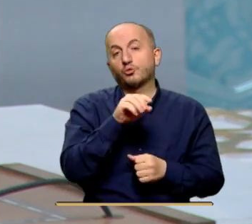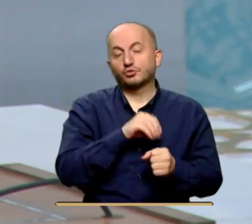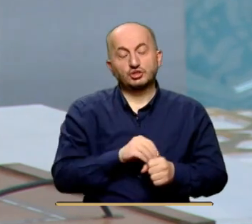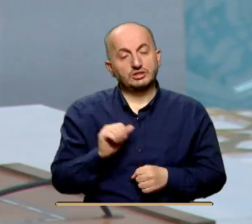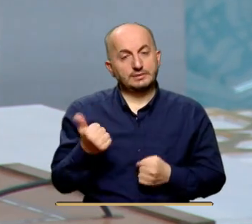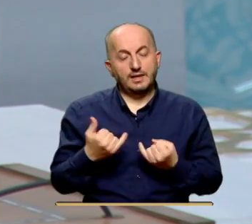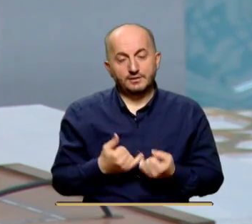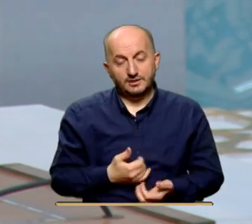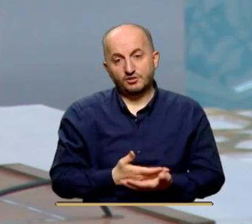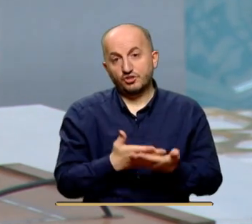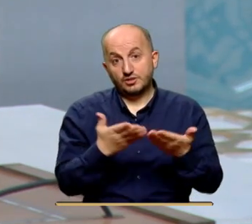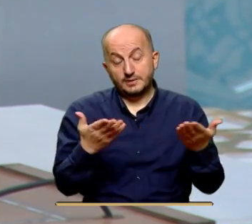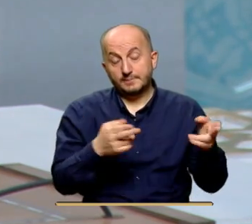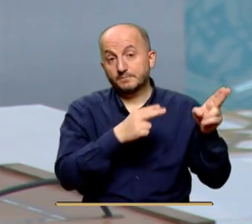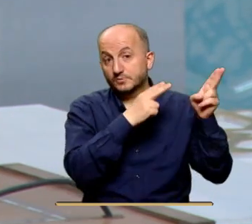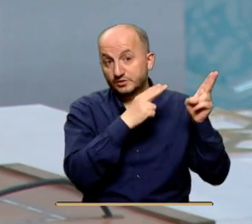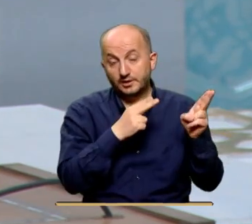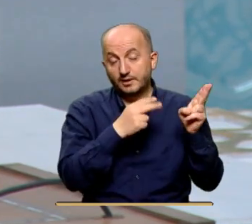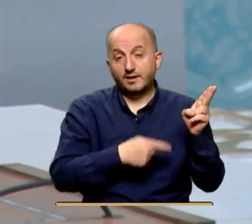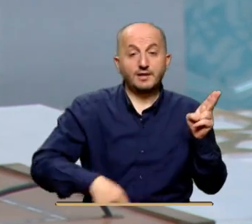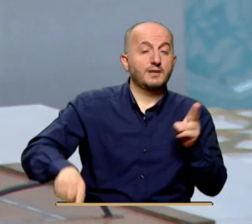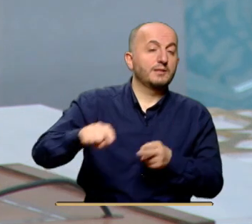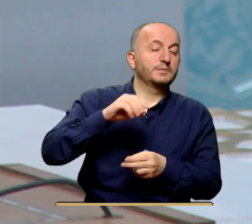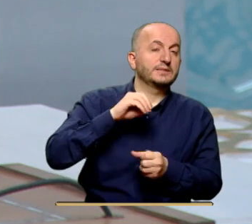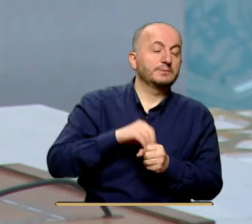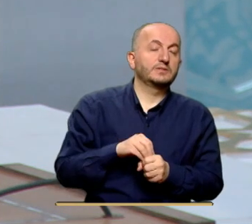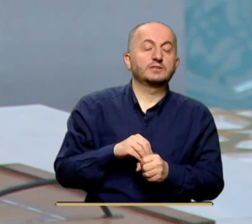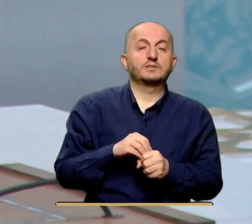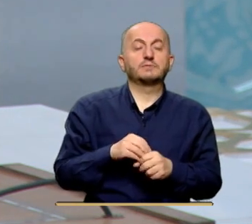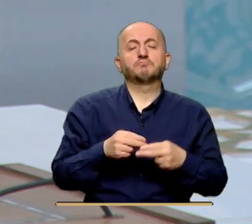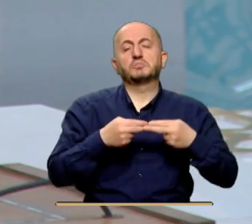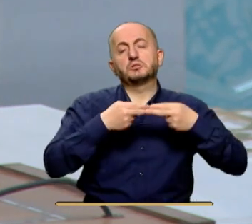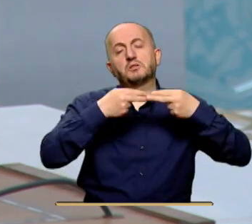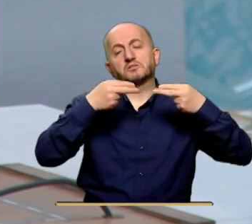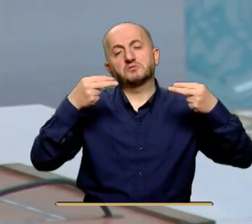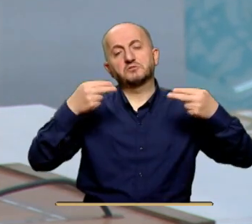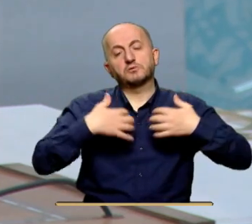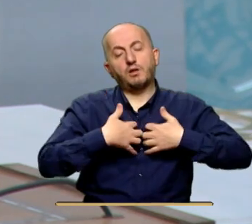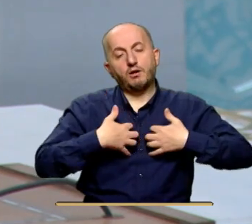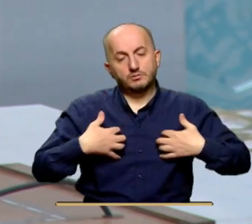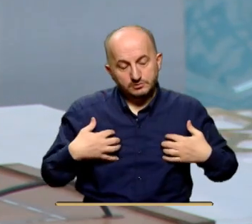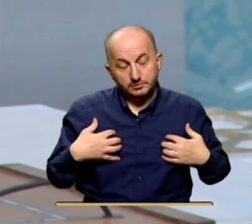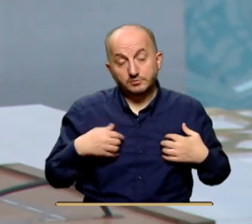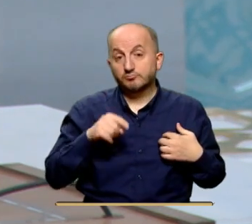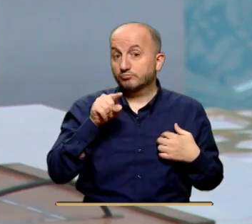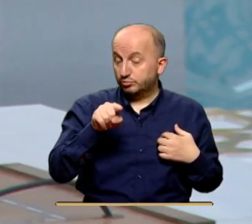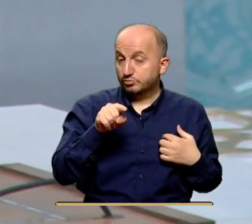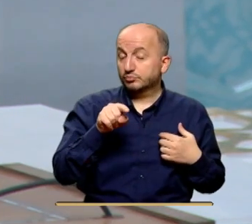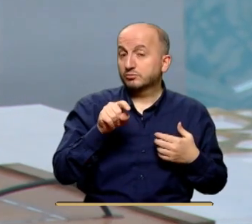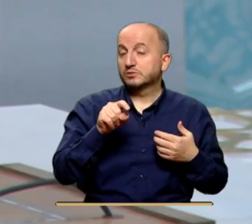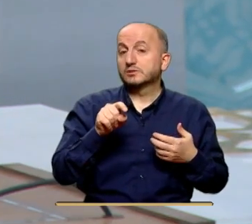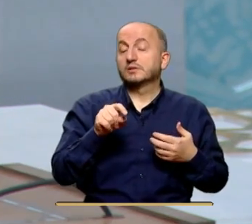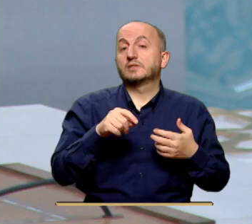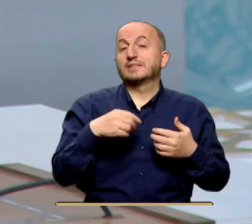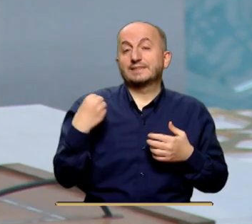değerli kardeşlerim, Çanakkale bizim açımızdan bir destandır. Ve bu destanı